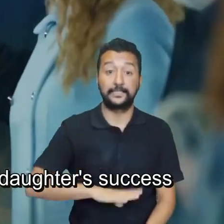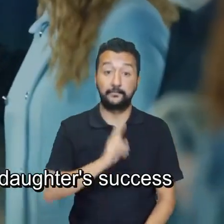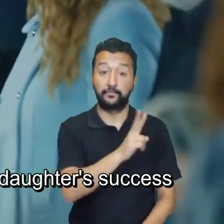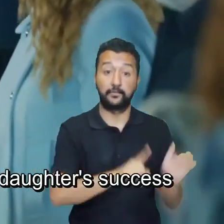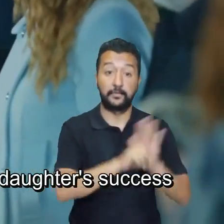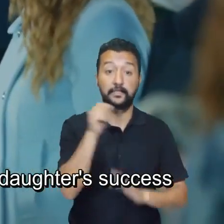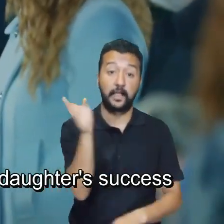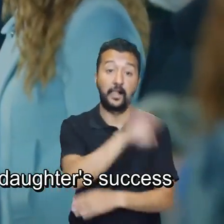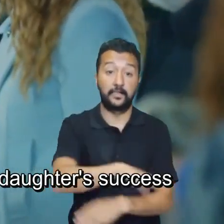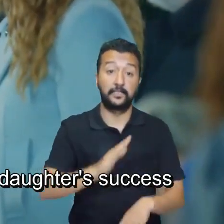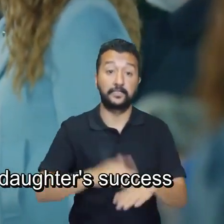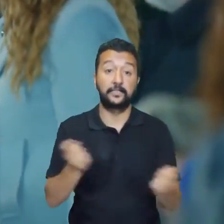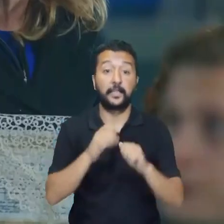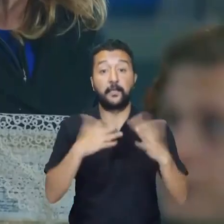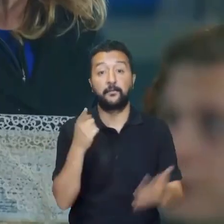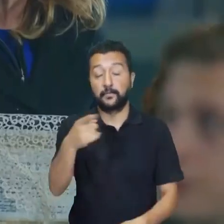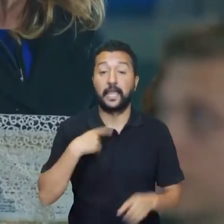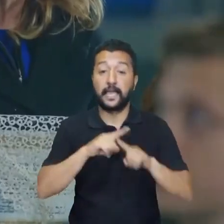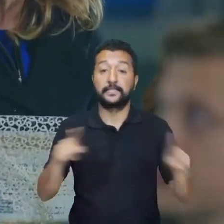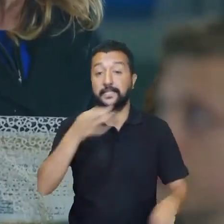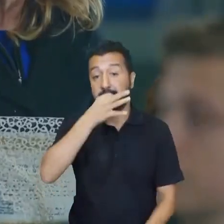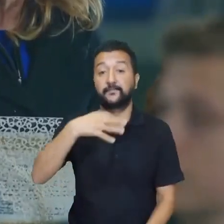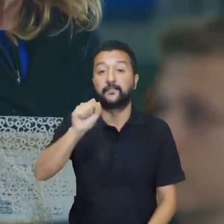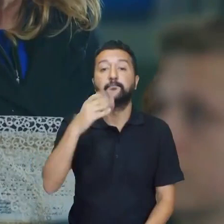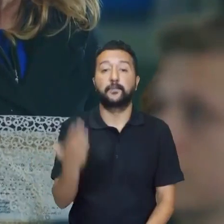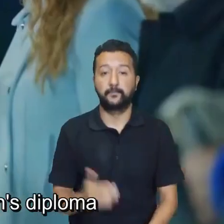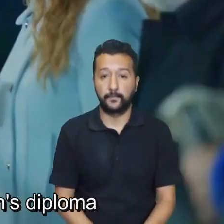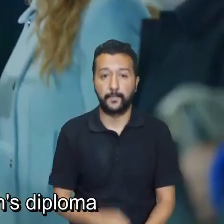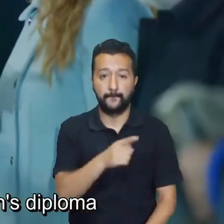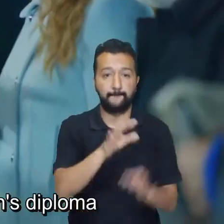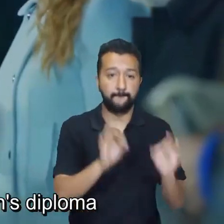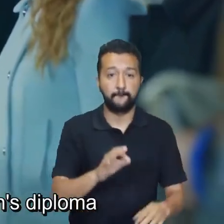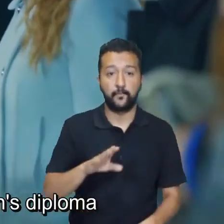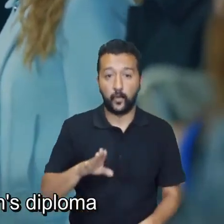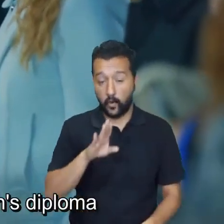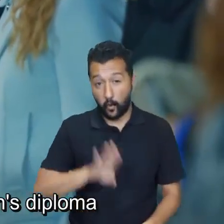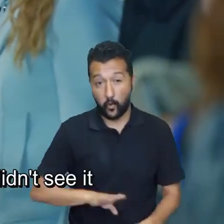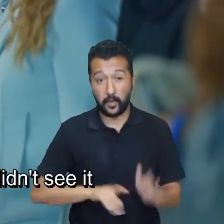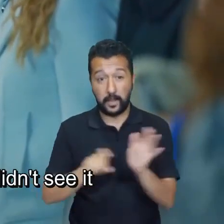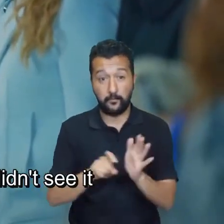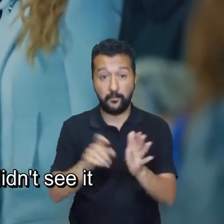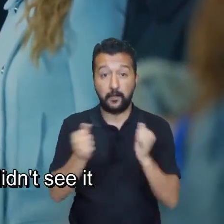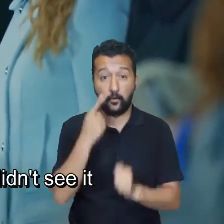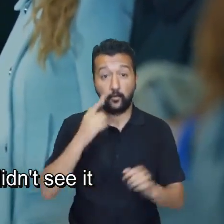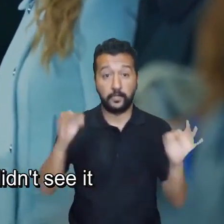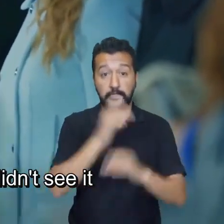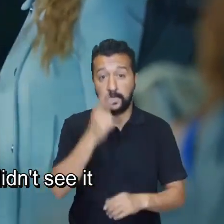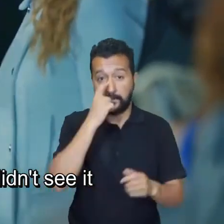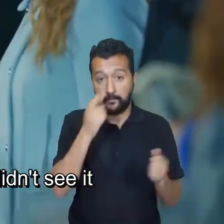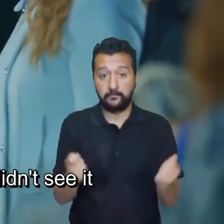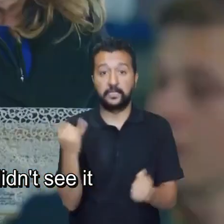kızımın başarısını gölgelemeye çalışıyorsun ama ben buna asla müsaade etmem. Öyle oğlunun diplomasını alıp görmemişler gibi